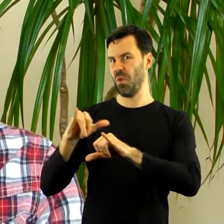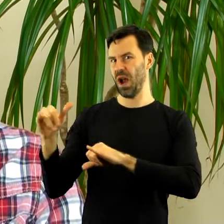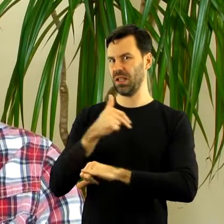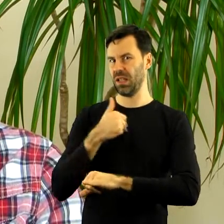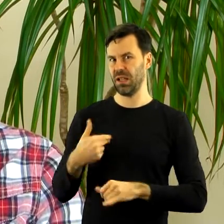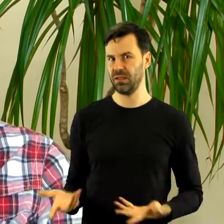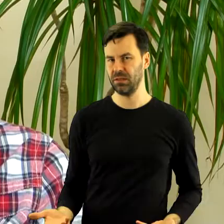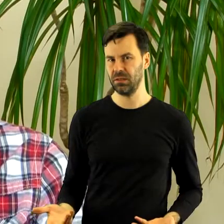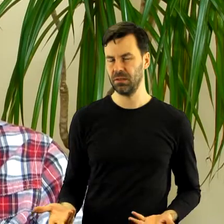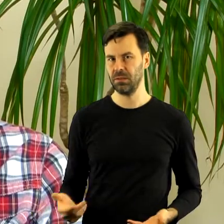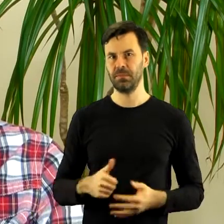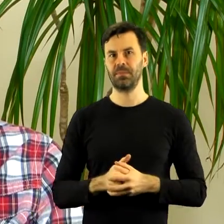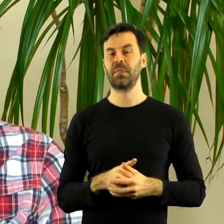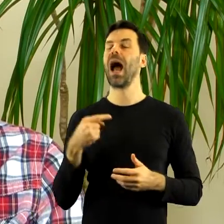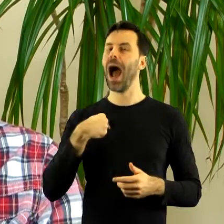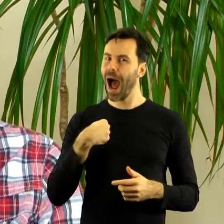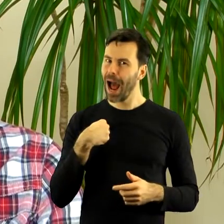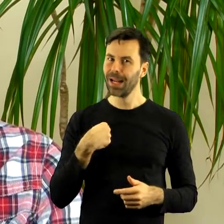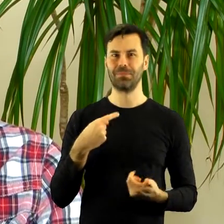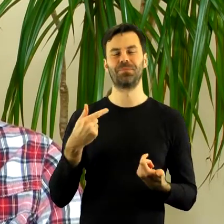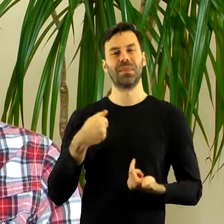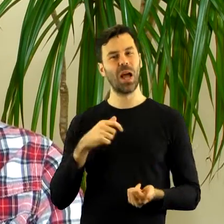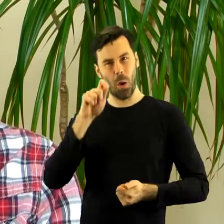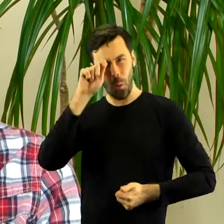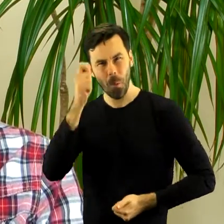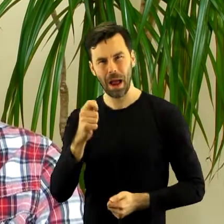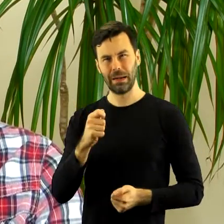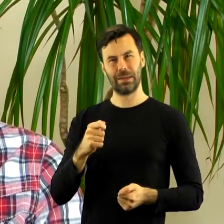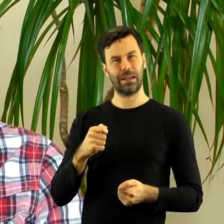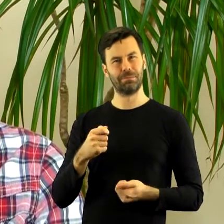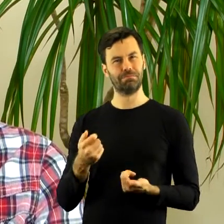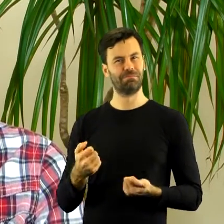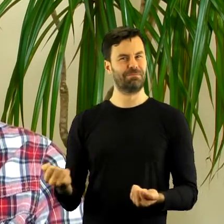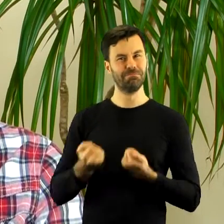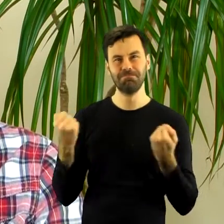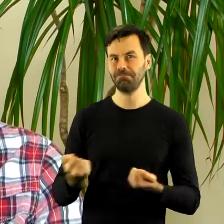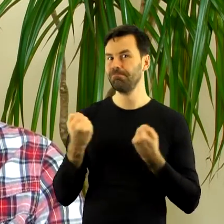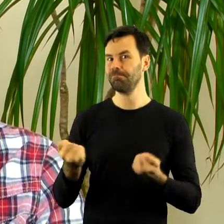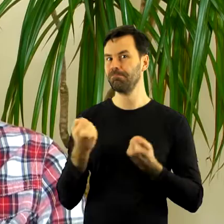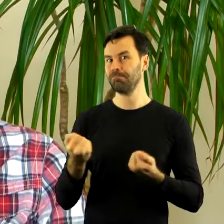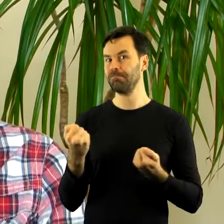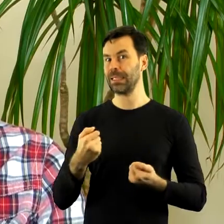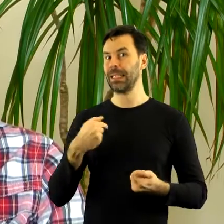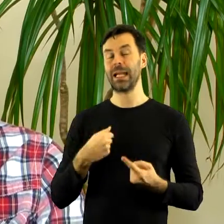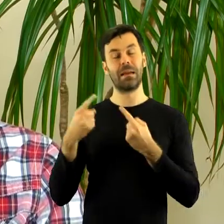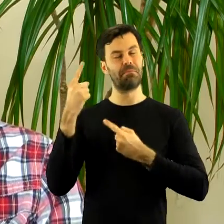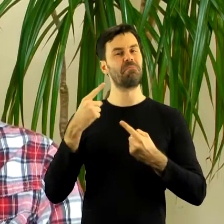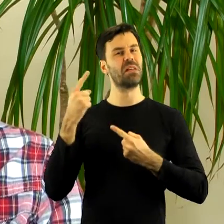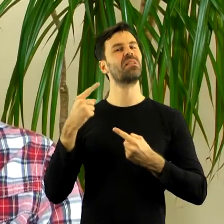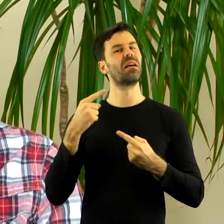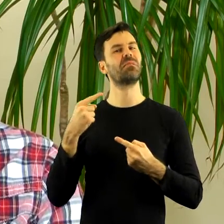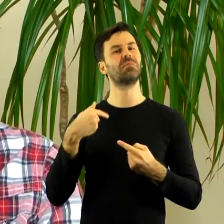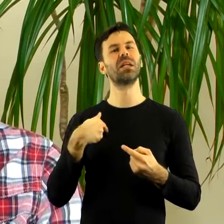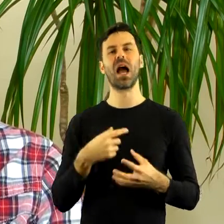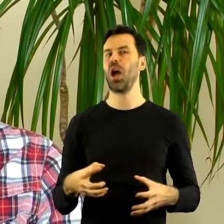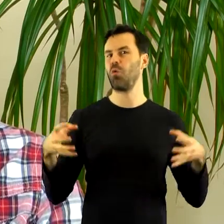ze strony władz. No ale jednak upór, determinacja doprowadziły do tego, że uważam,